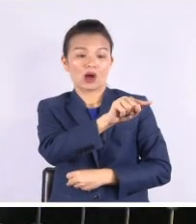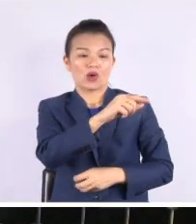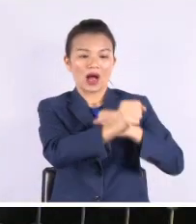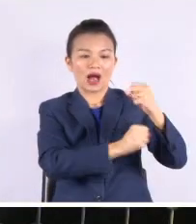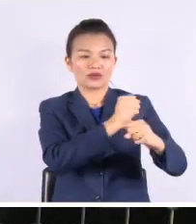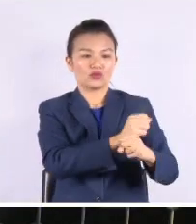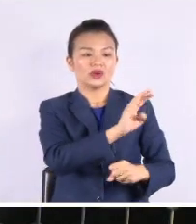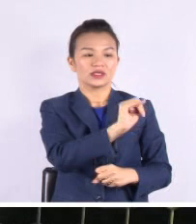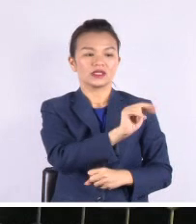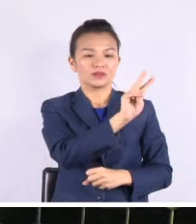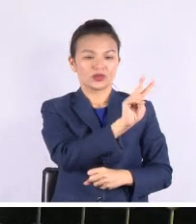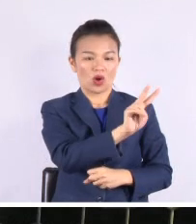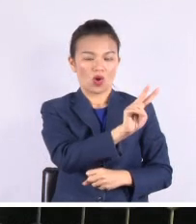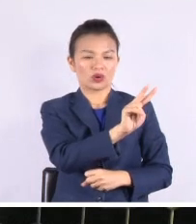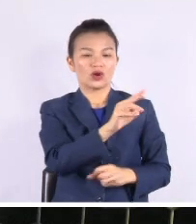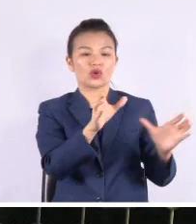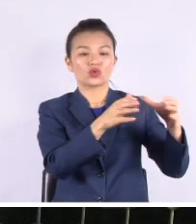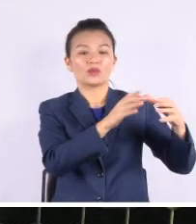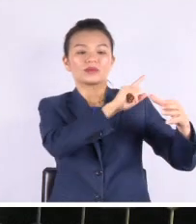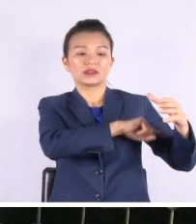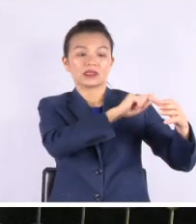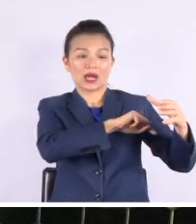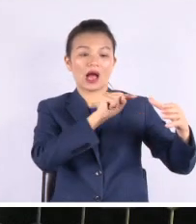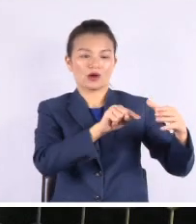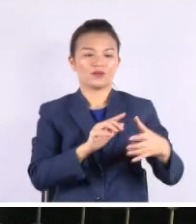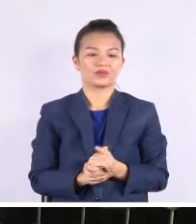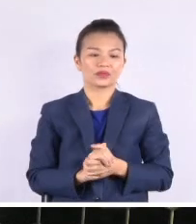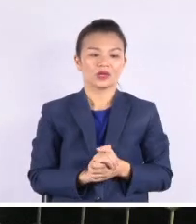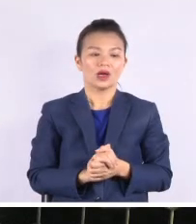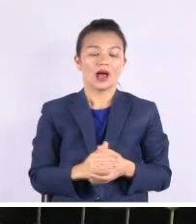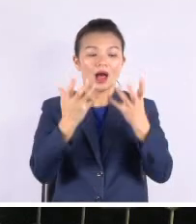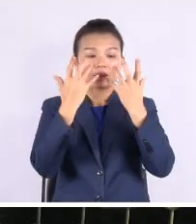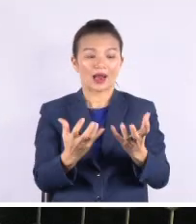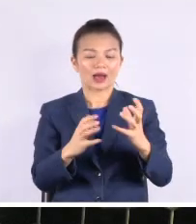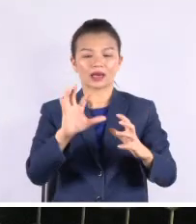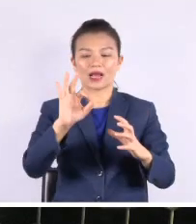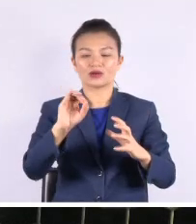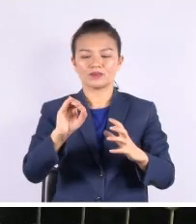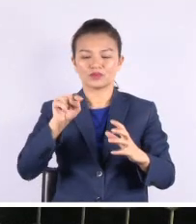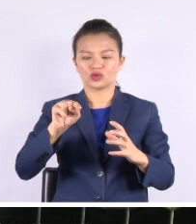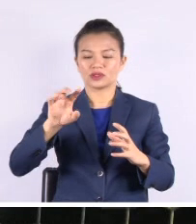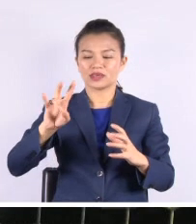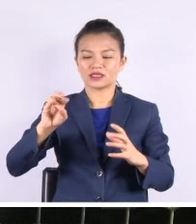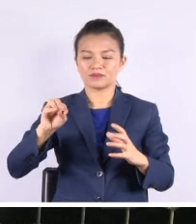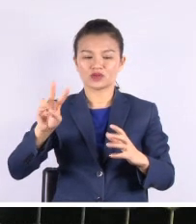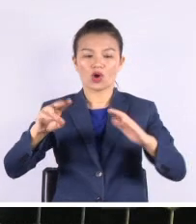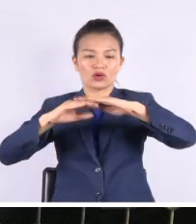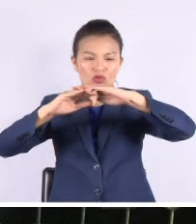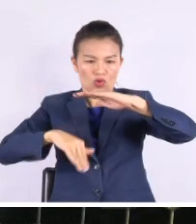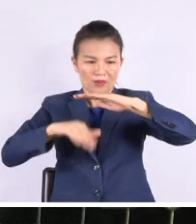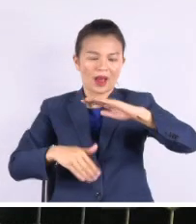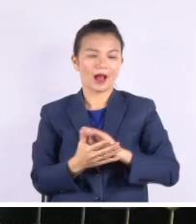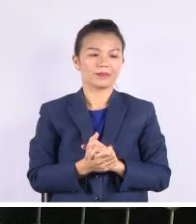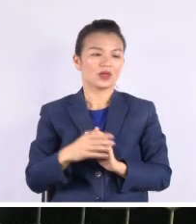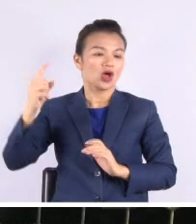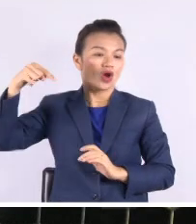12ปีจากทีมไว้ในรุ่น Cruiserครุยเซอร์เวทนะครับพิกัดไม่เกิน 90.2กิโลกรัมการชั่งน้ำหนักครับและจะ